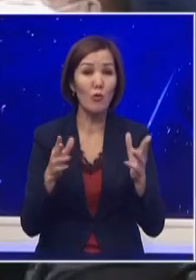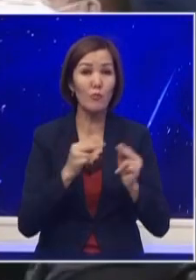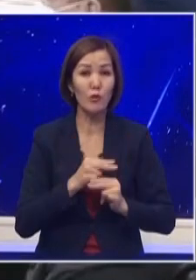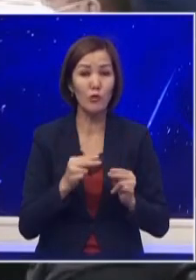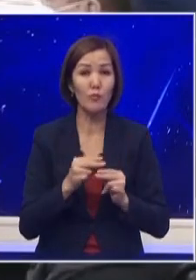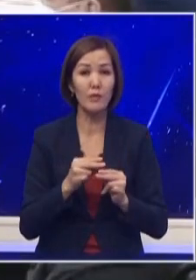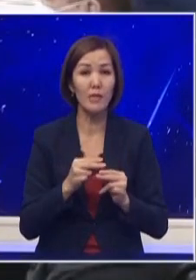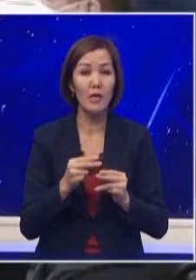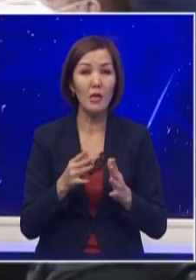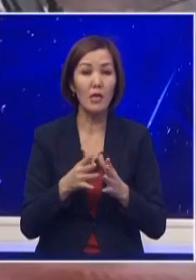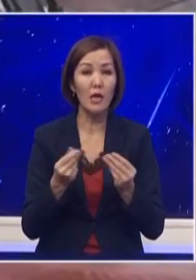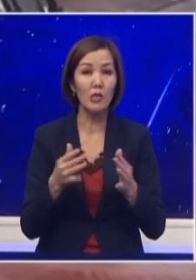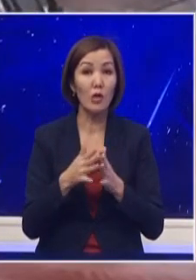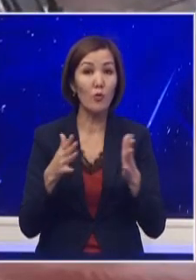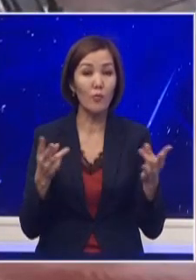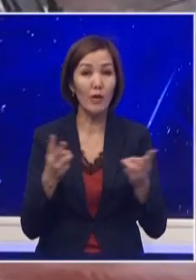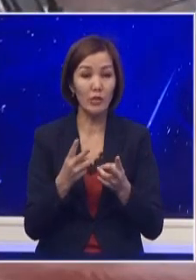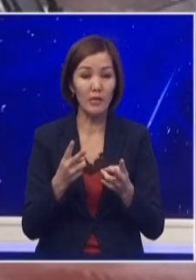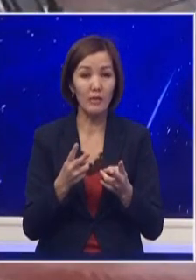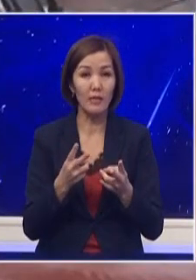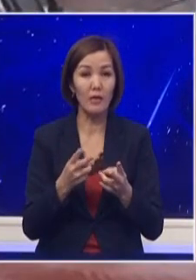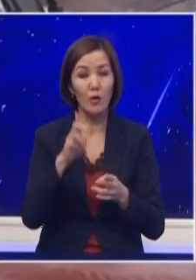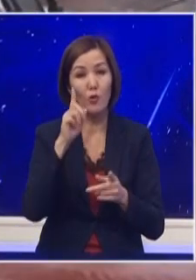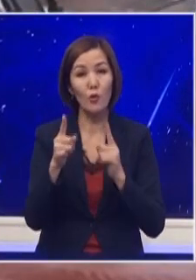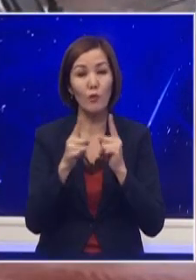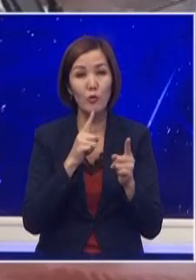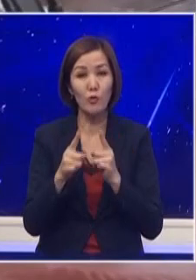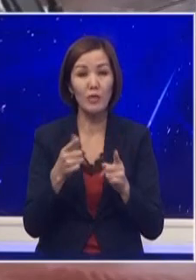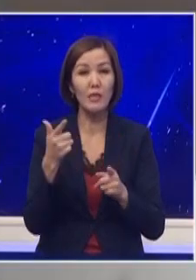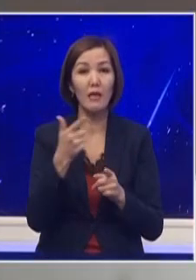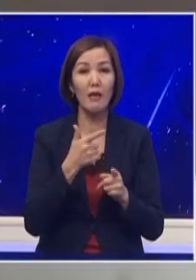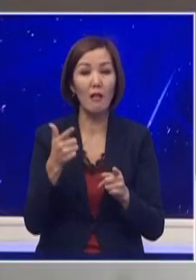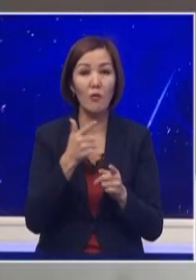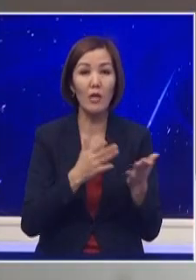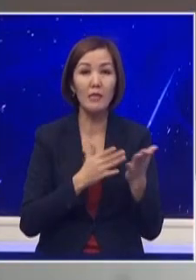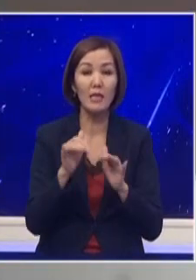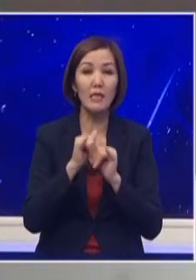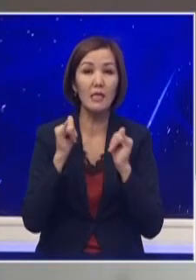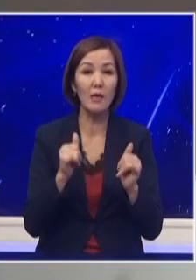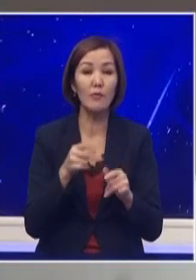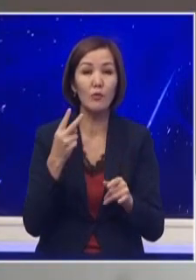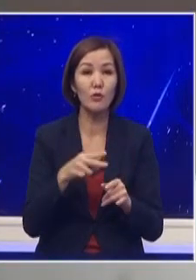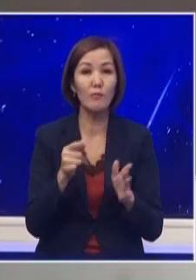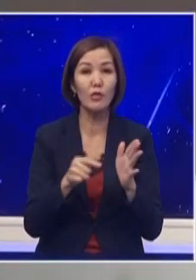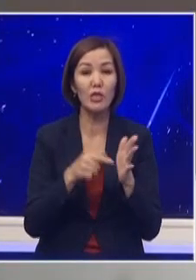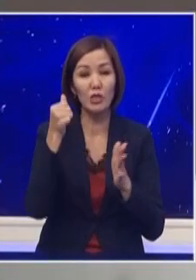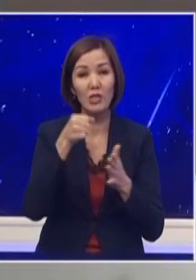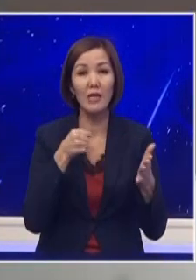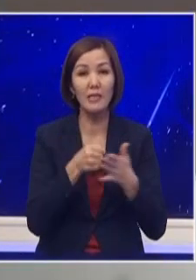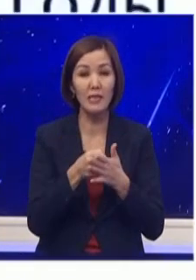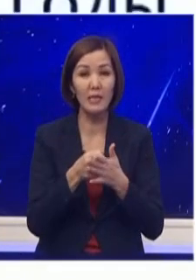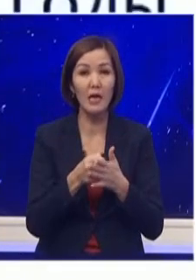әрі көп қаражатты талап етеді. Мұнымен қоса үкімет отырысында геологиялық саланы дамытудың 2027 жылға